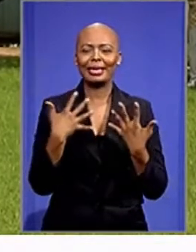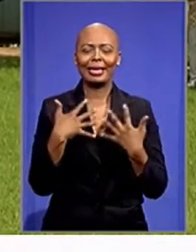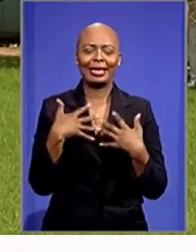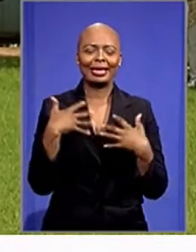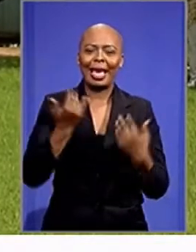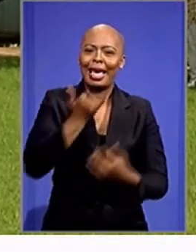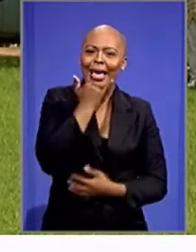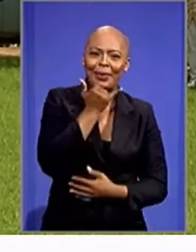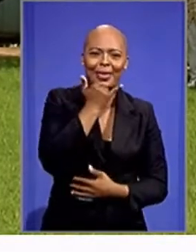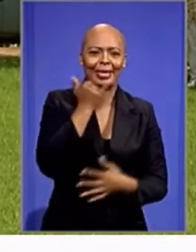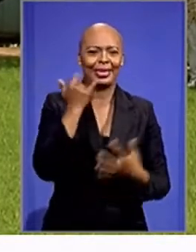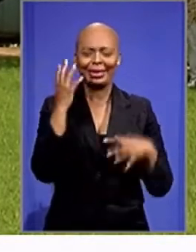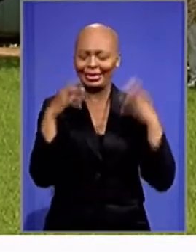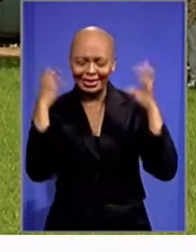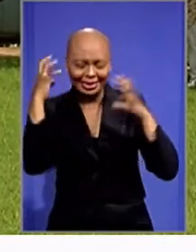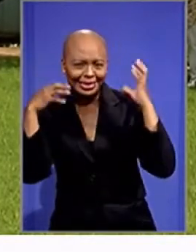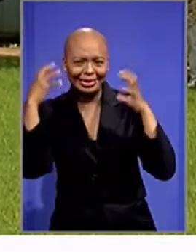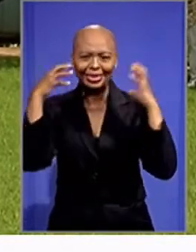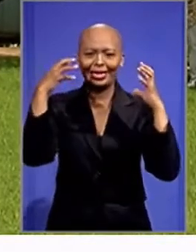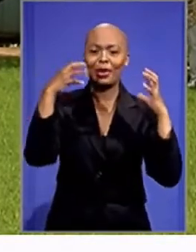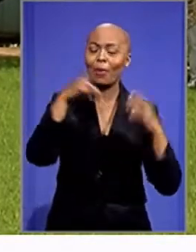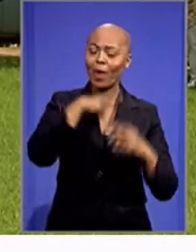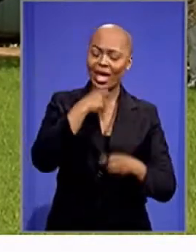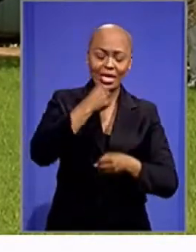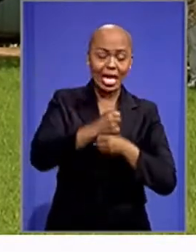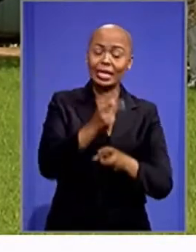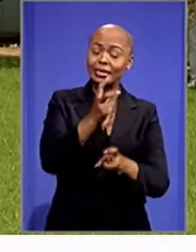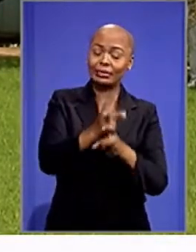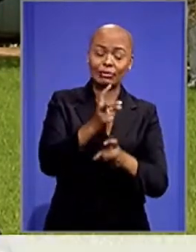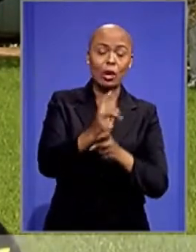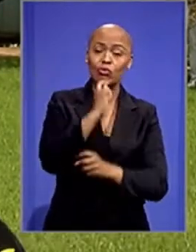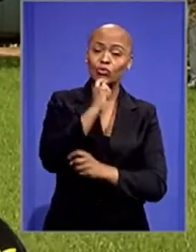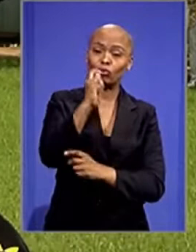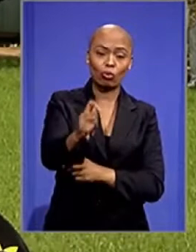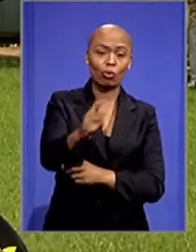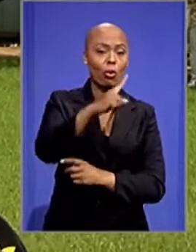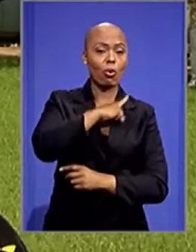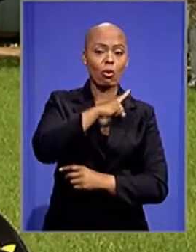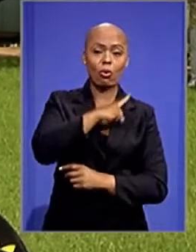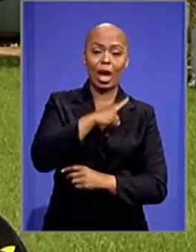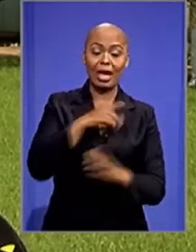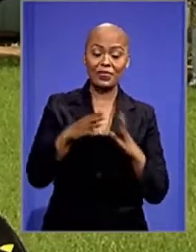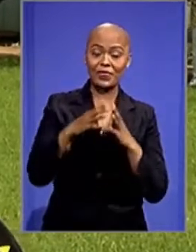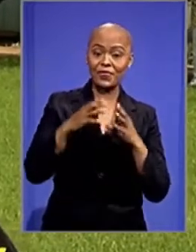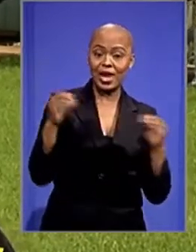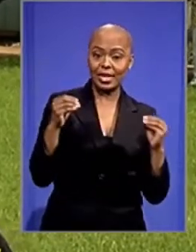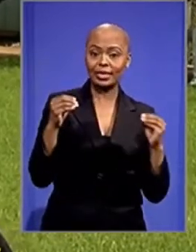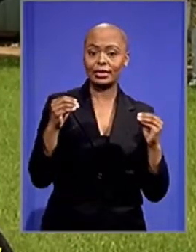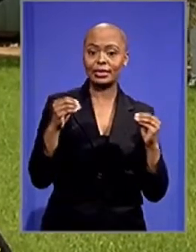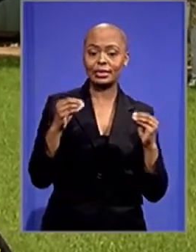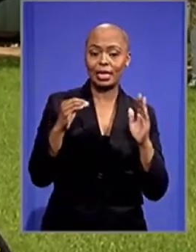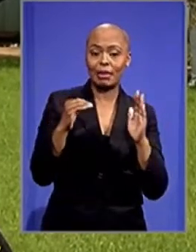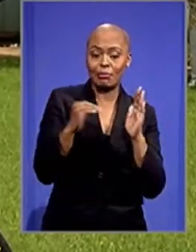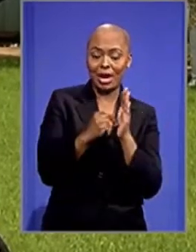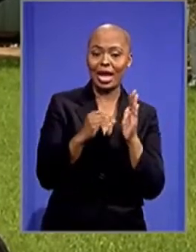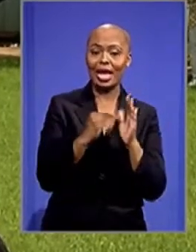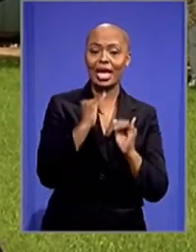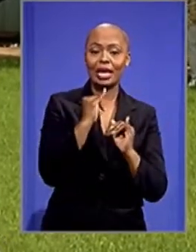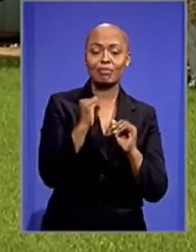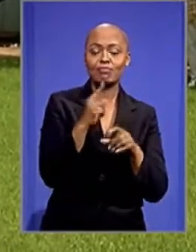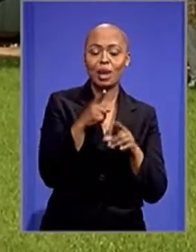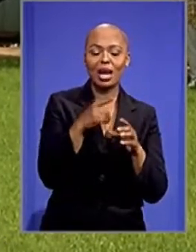ke gakanegile ka baka la gore ebile ngwaga o boima kudu ka ge re be re se re fetse mošomo ka mphato wa lesometeng